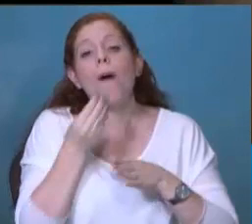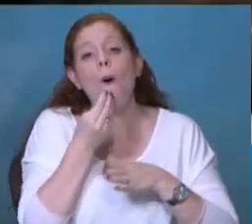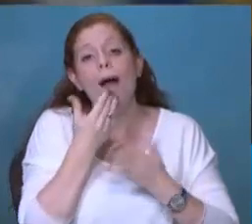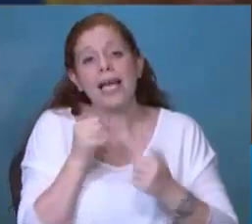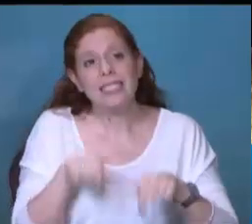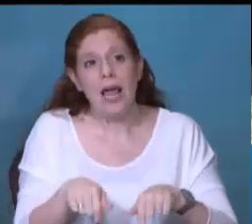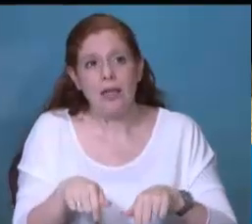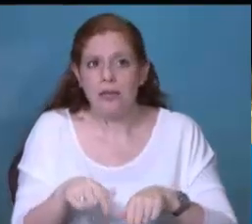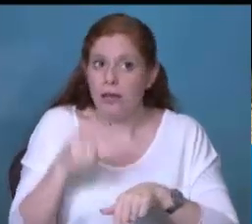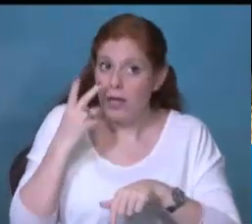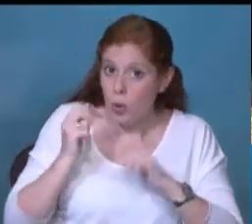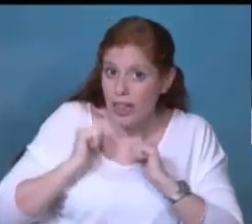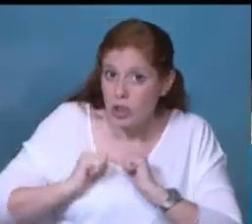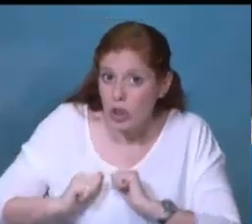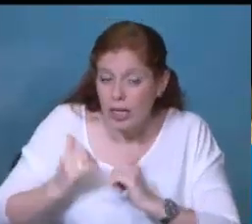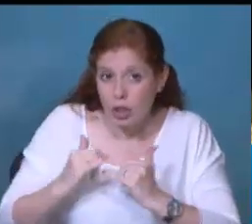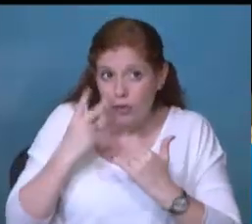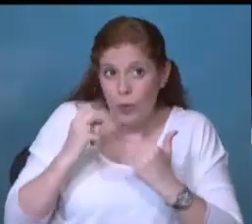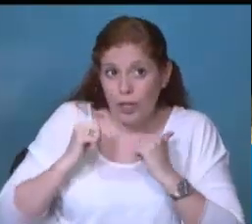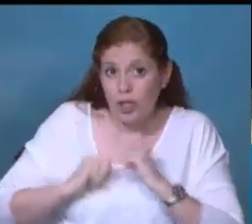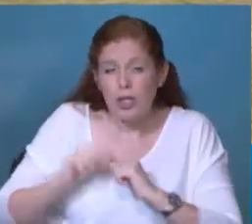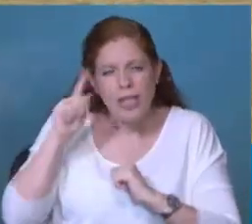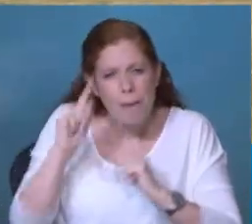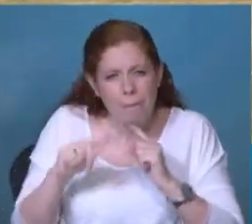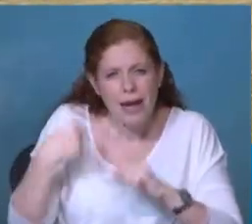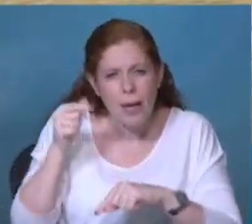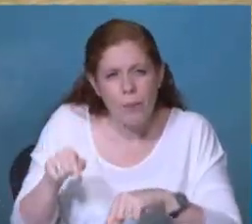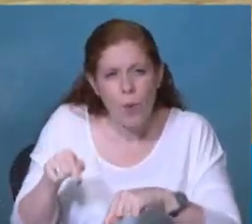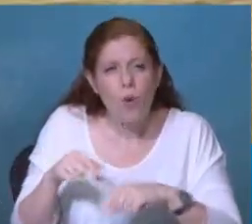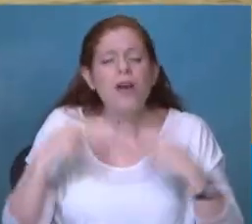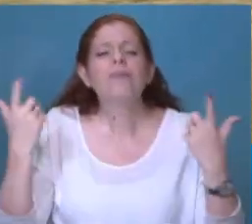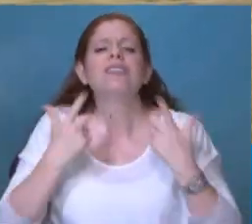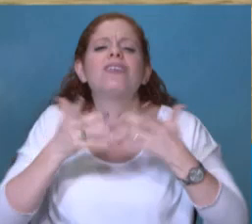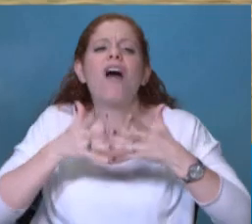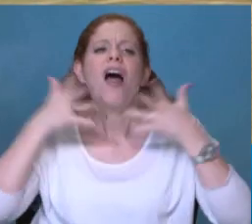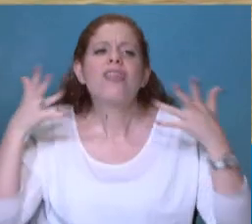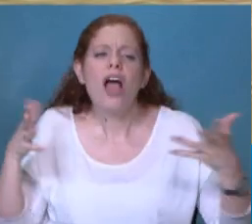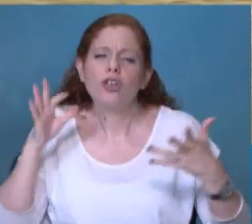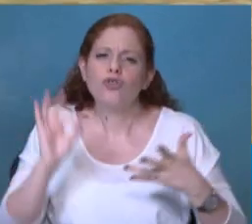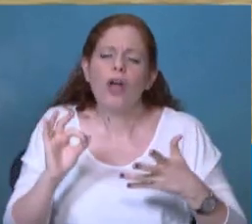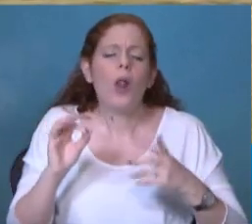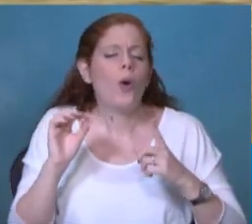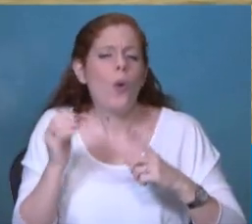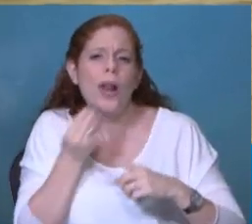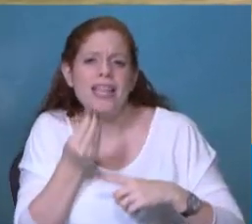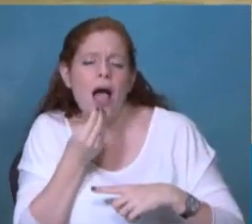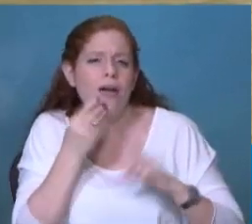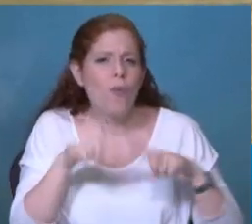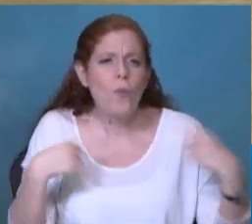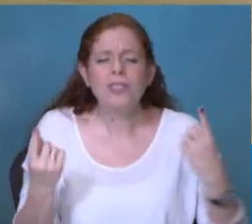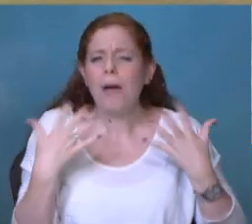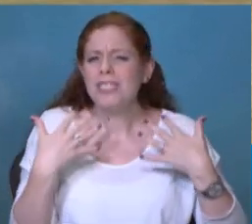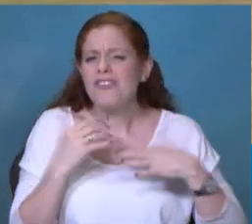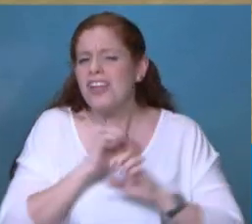רואה את השקט עכשיו, אתה רואה את השקט, אתה יודע מה הולך להיות כאן, פסטיבל ענק של קולינריה ומוזיקה, מזג אוויר